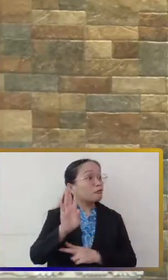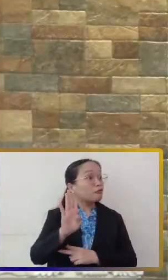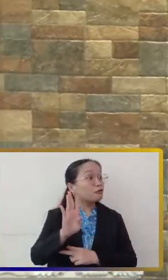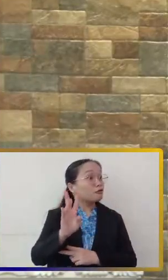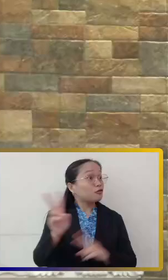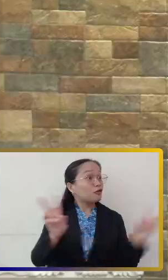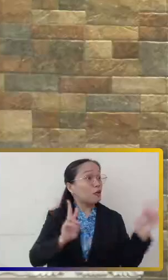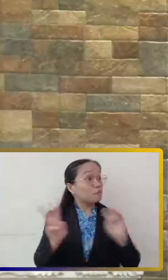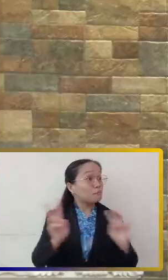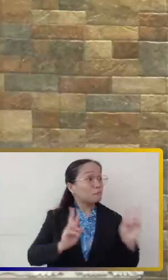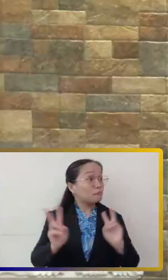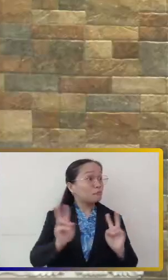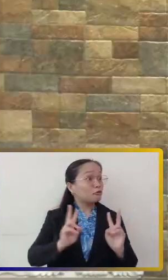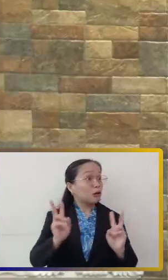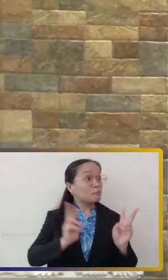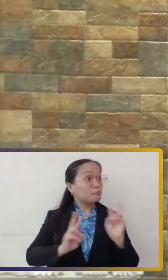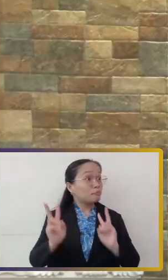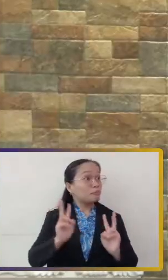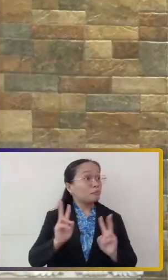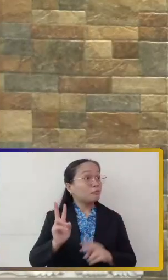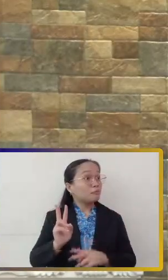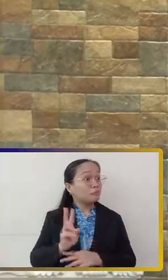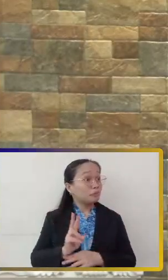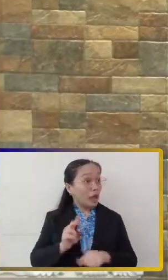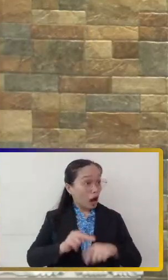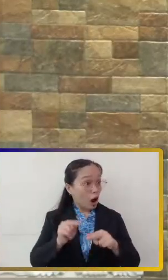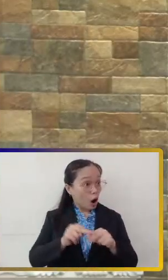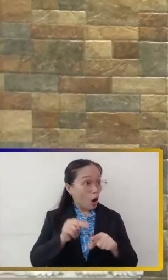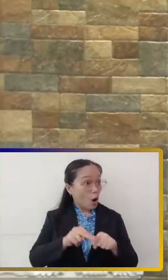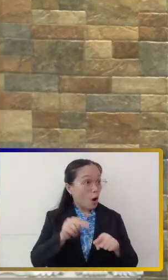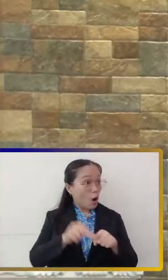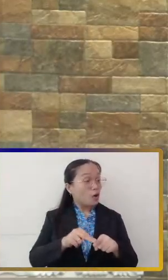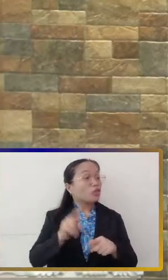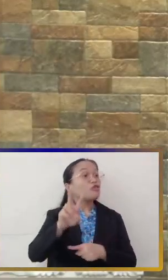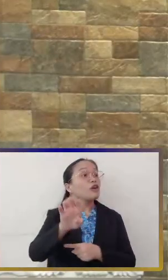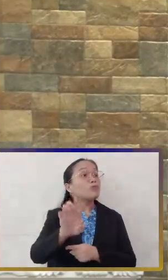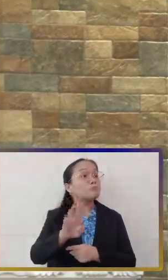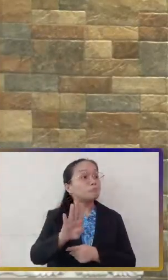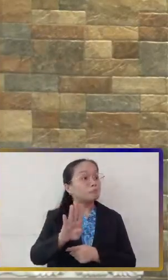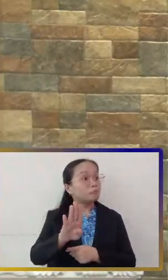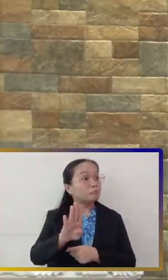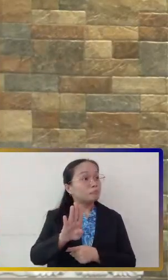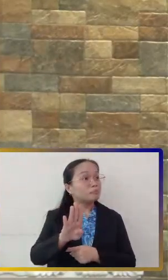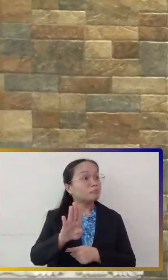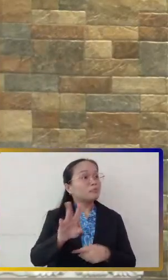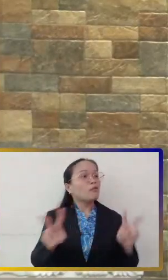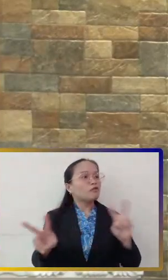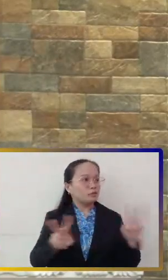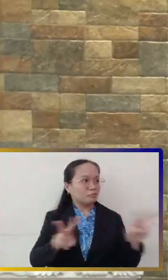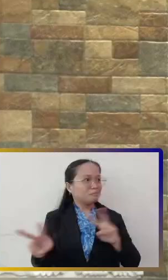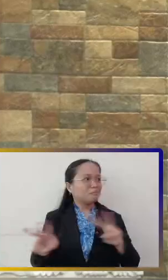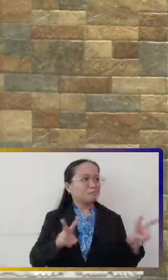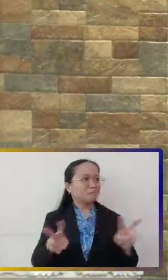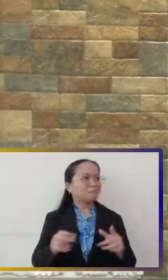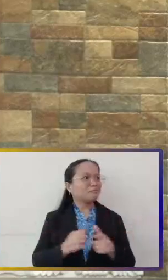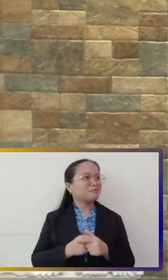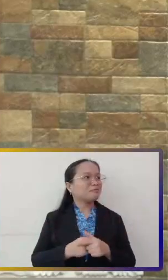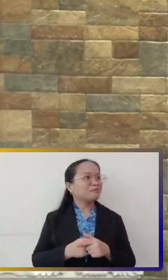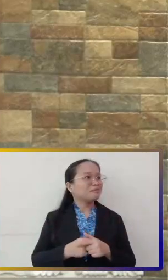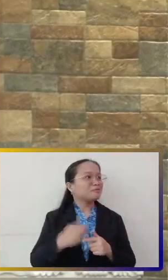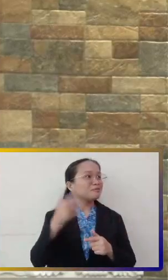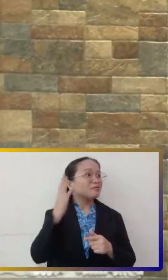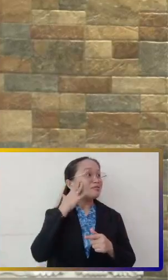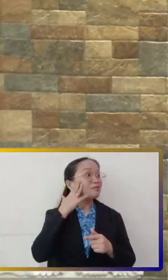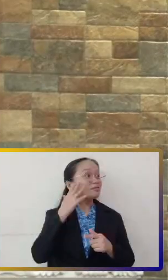ay building yan, pinagtitipunan, mga kapatid. Okay? Now, another one's a verb, kasi yan po ay kasama